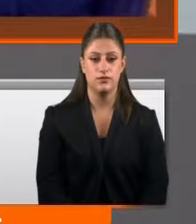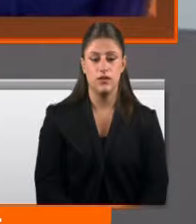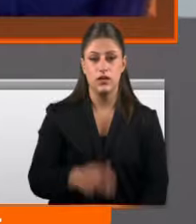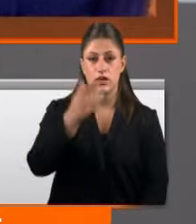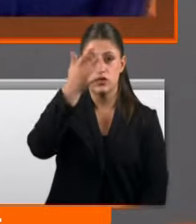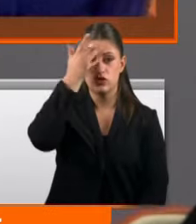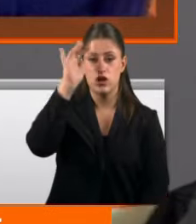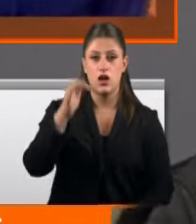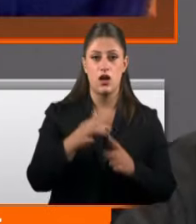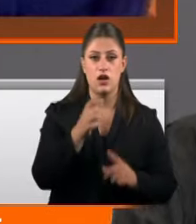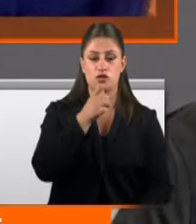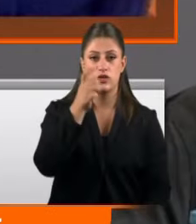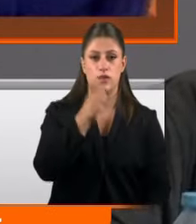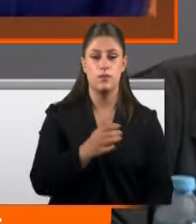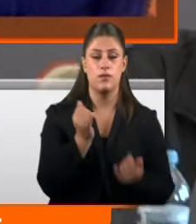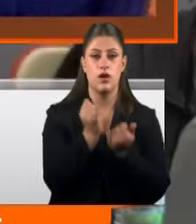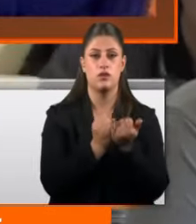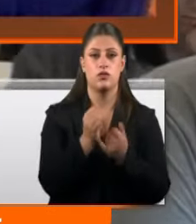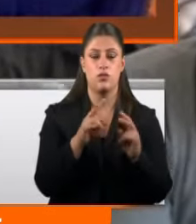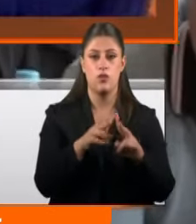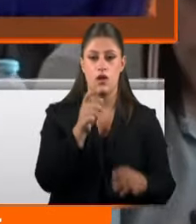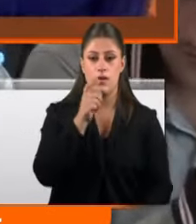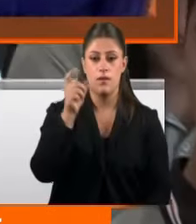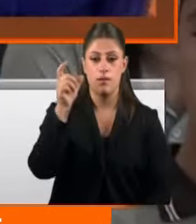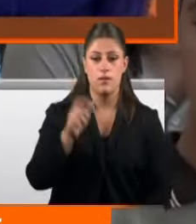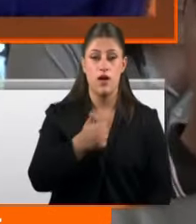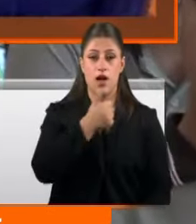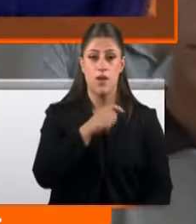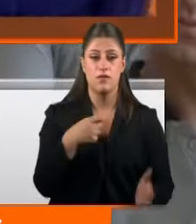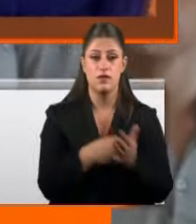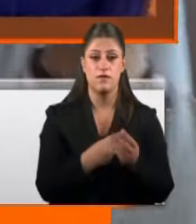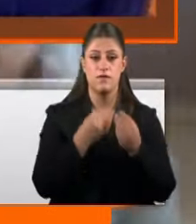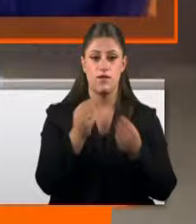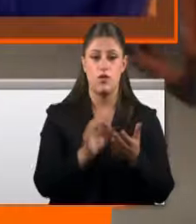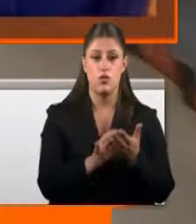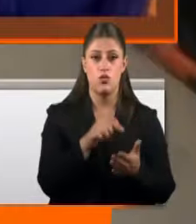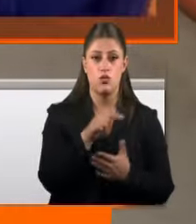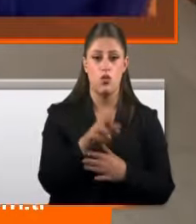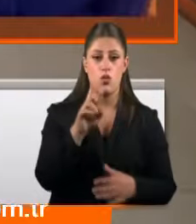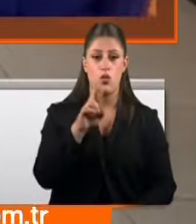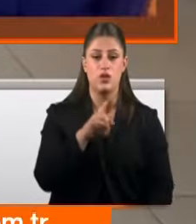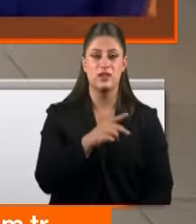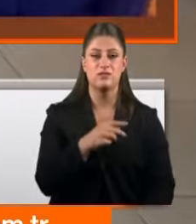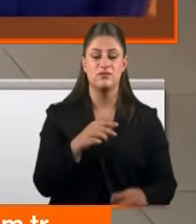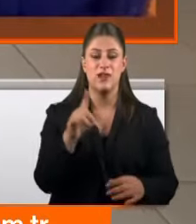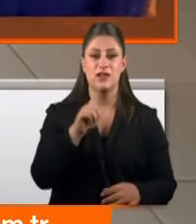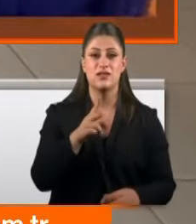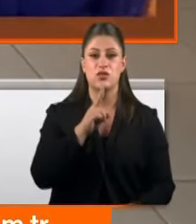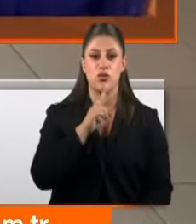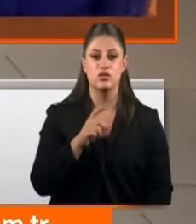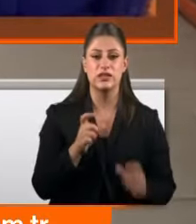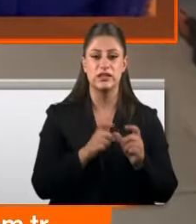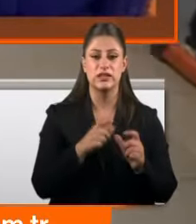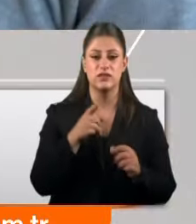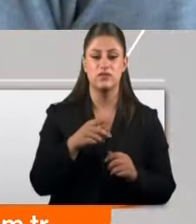Şehidimiz Recep Bodur'un kardeşi Muhammed Bodur da abisinin isminin verildiği okulda 12. sınıfta öğrenci olarak